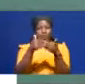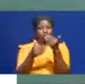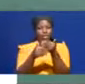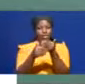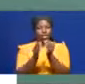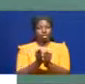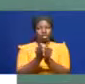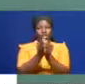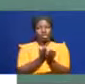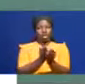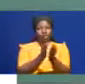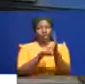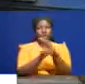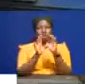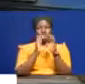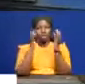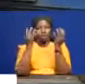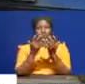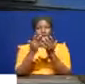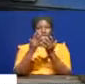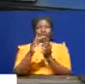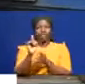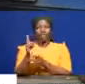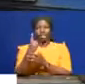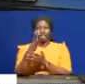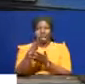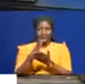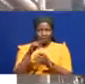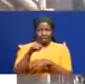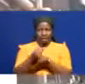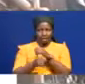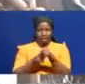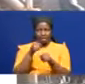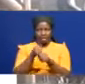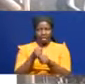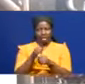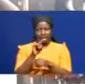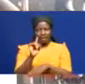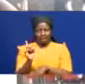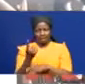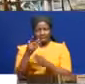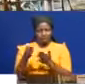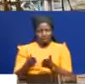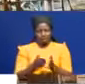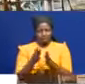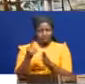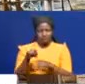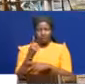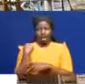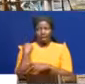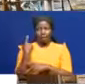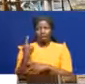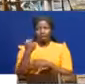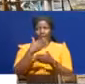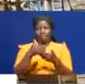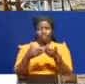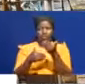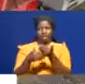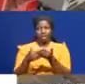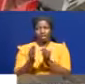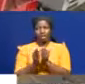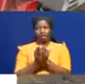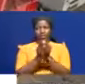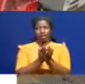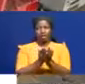ya kwanza ya mwaka huu, ikishika nafasi ya kwanza katika utengenezaji wa meli kwa oda mpya na